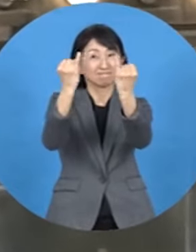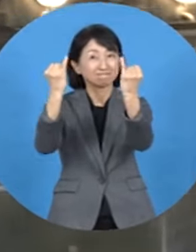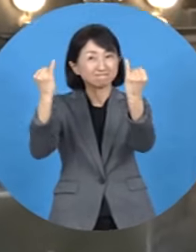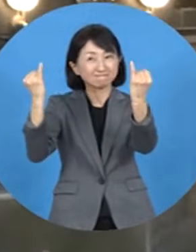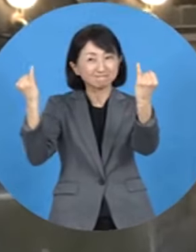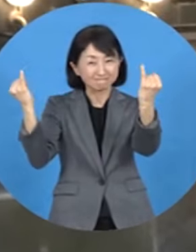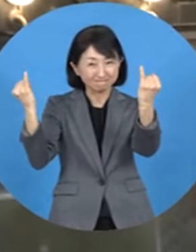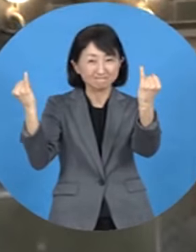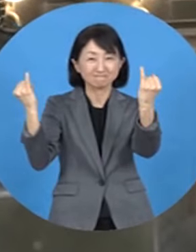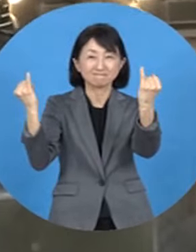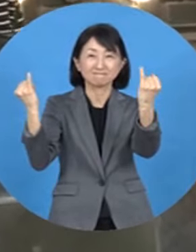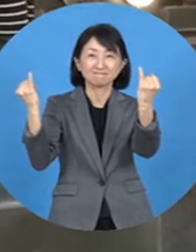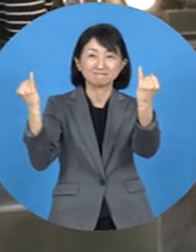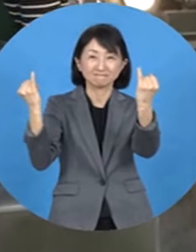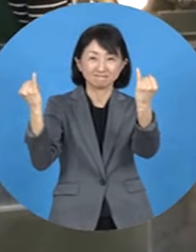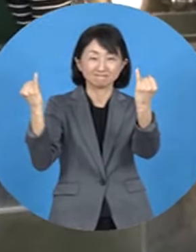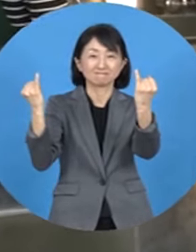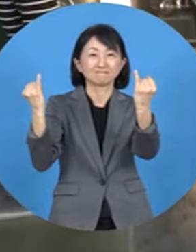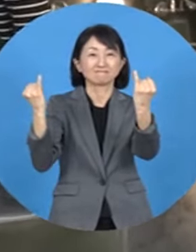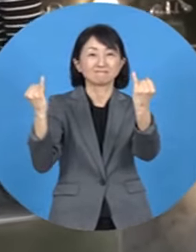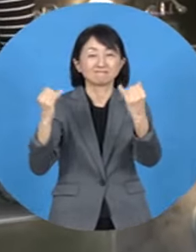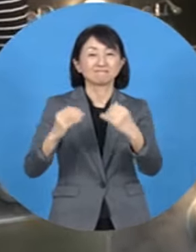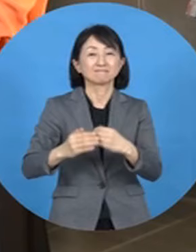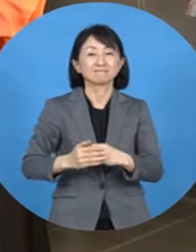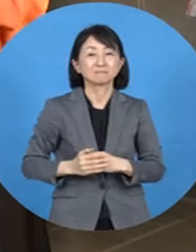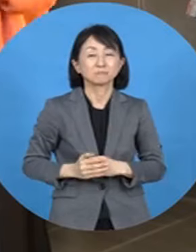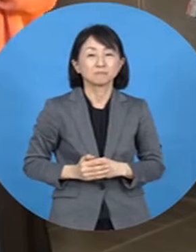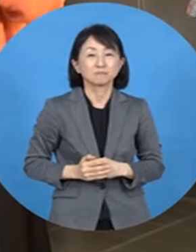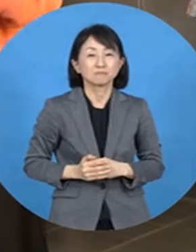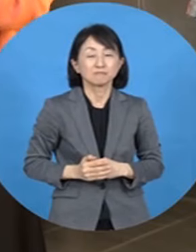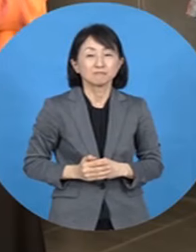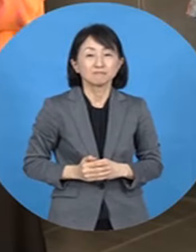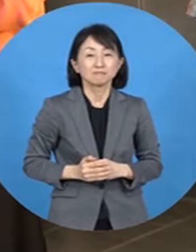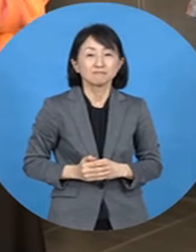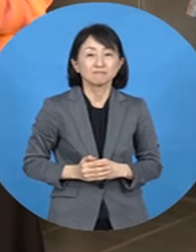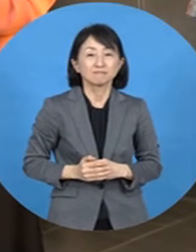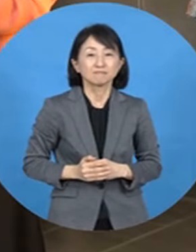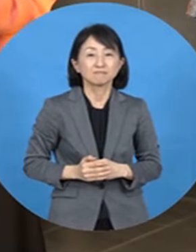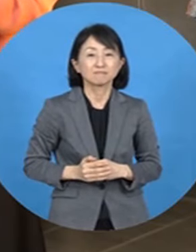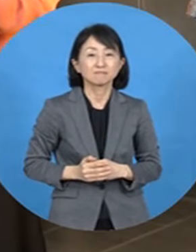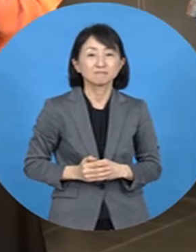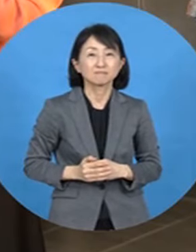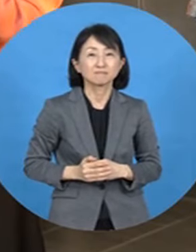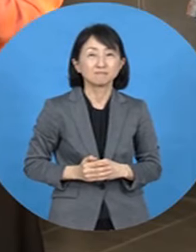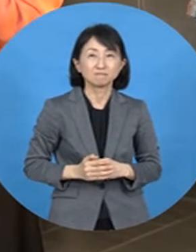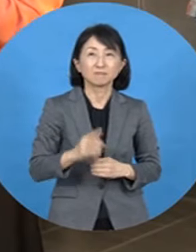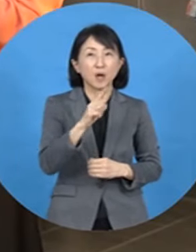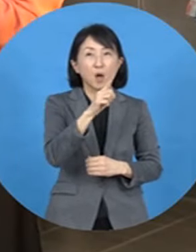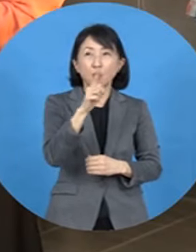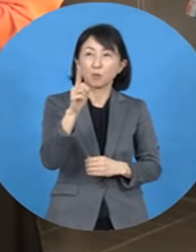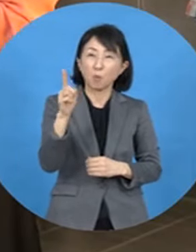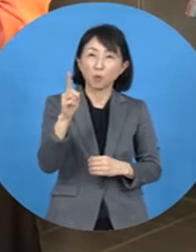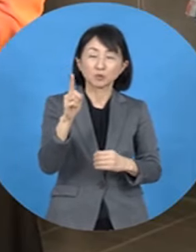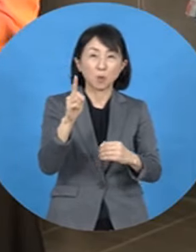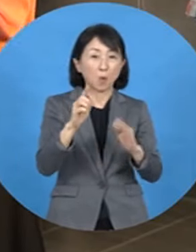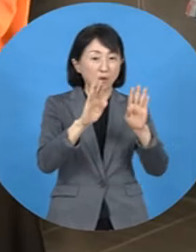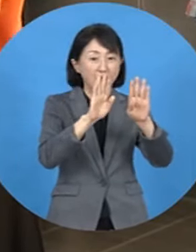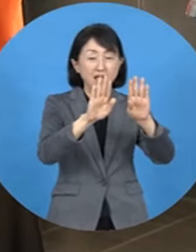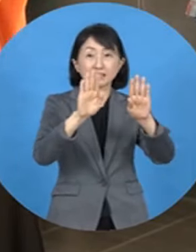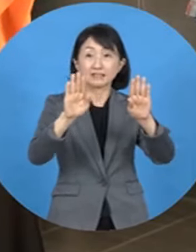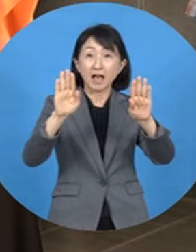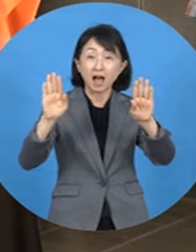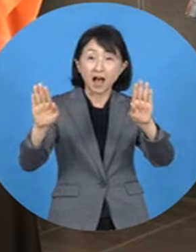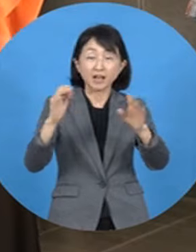前の男湯を拝見させてもらいます。 お風呂にやってきたんですけども、はい、やはりこの天女のタイ